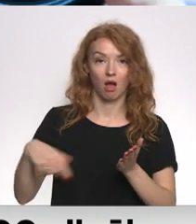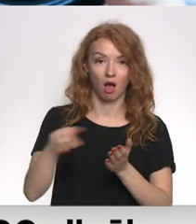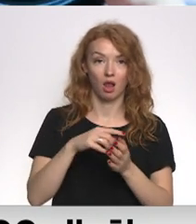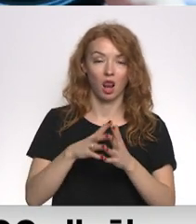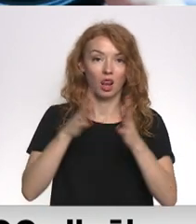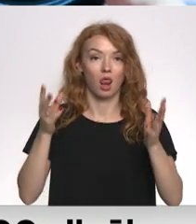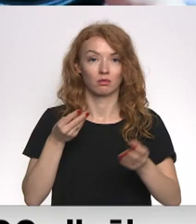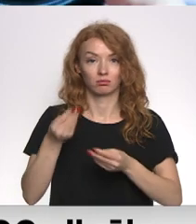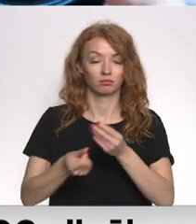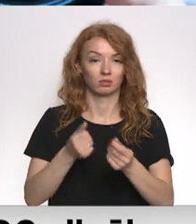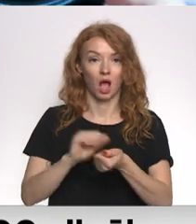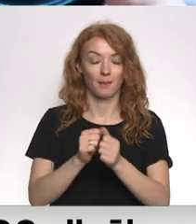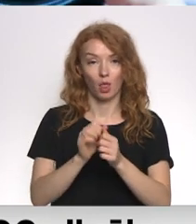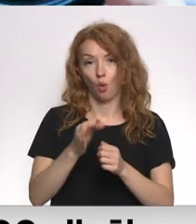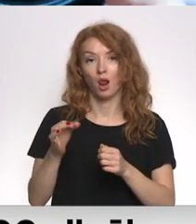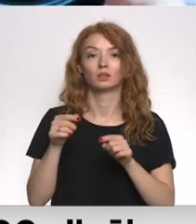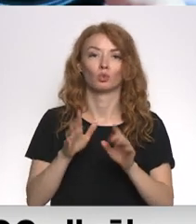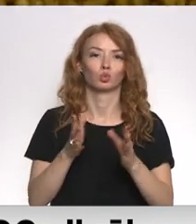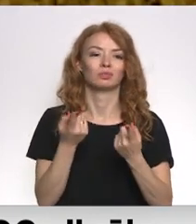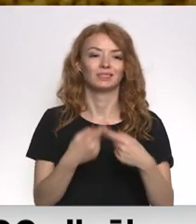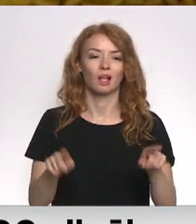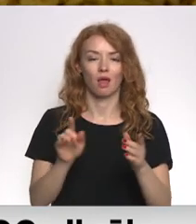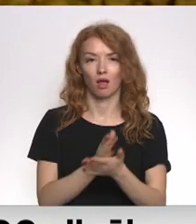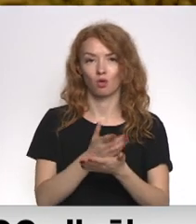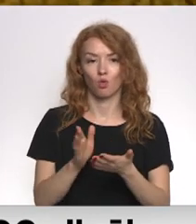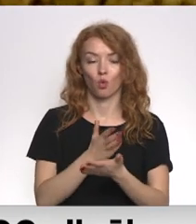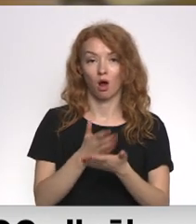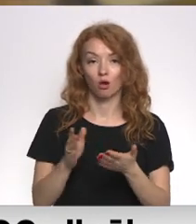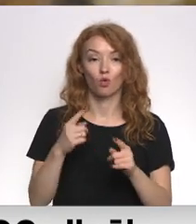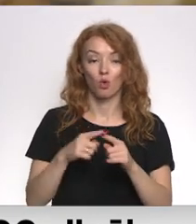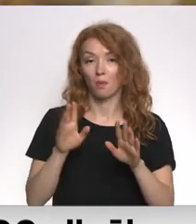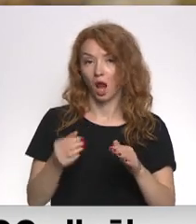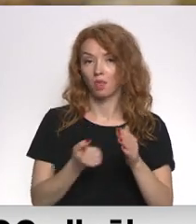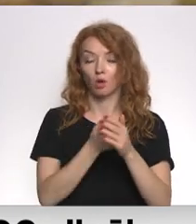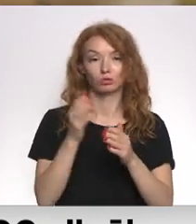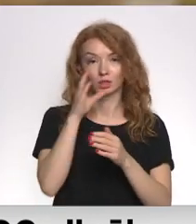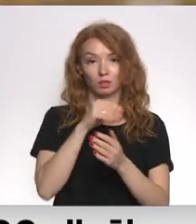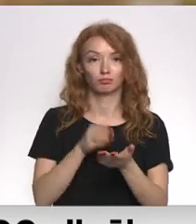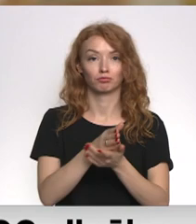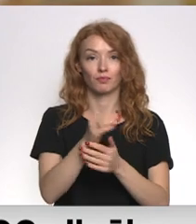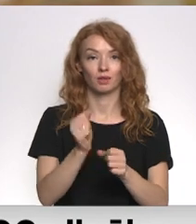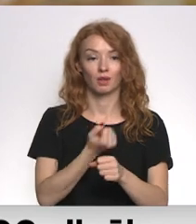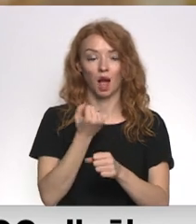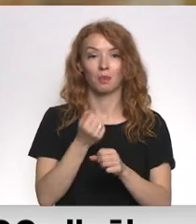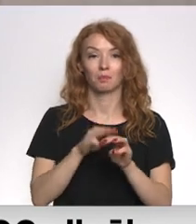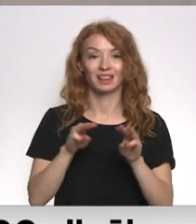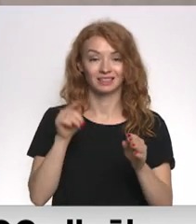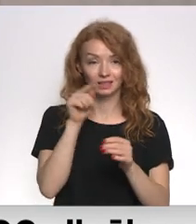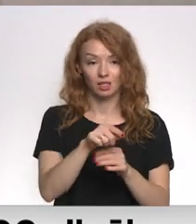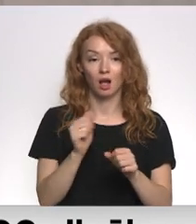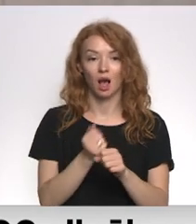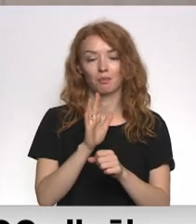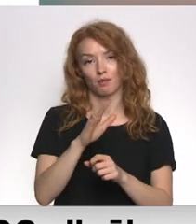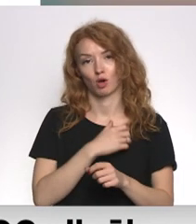izmaksām izmantot akmeņoglis, tad tas būtu citādi risināms jautājums. Jautājuma gadījumā par atbalstu iespējams vērsties gan pie jau nosauktajām ministrijām, gan